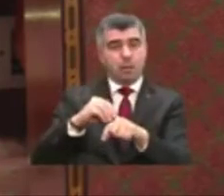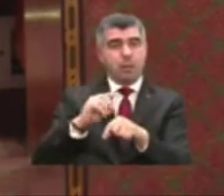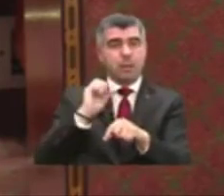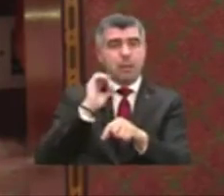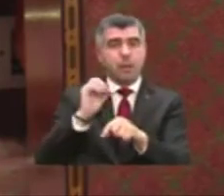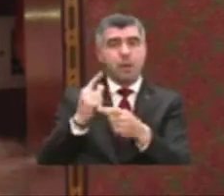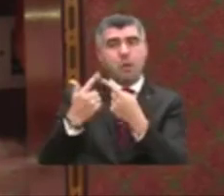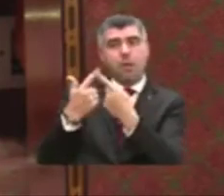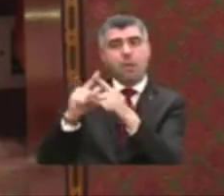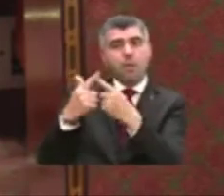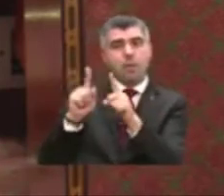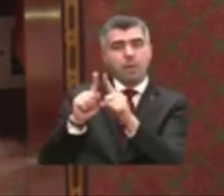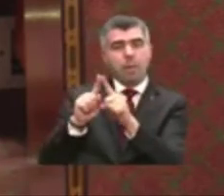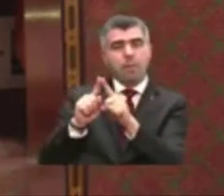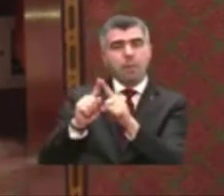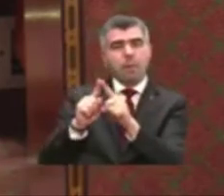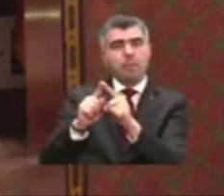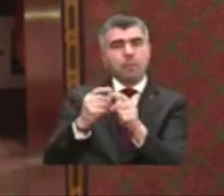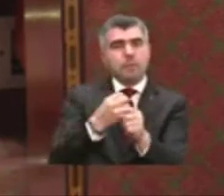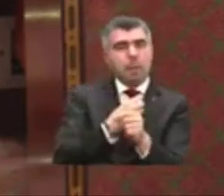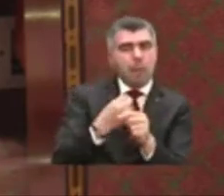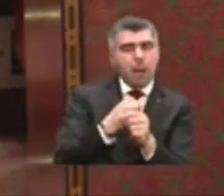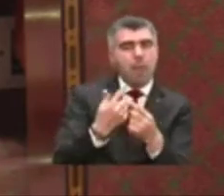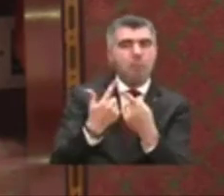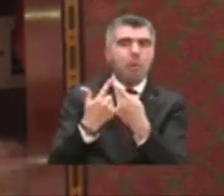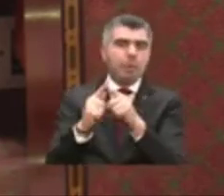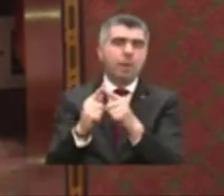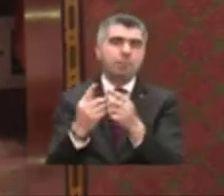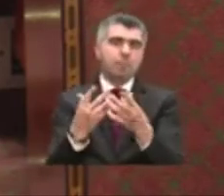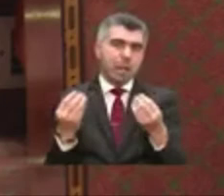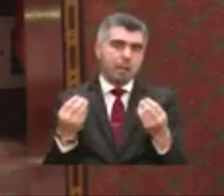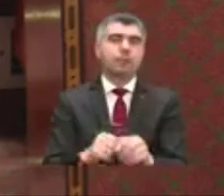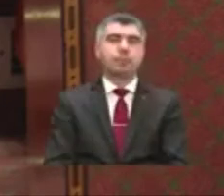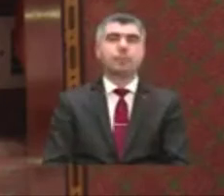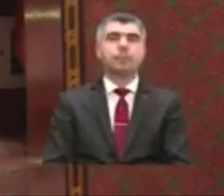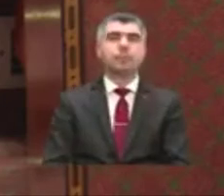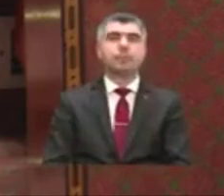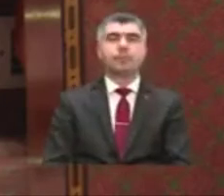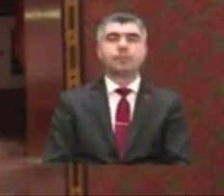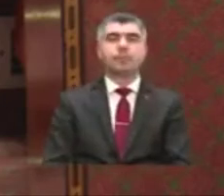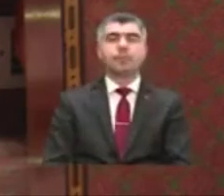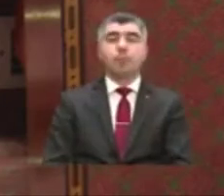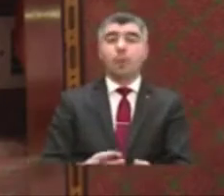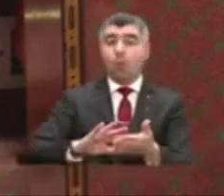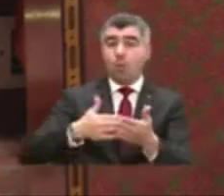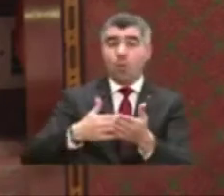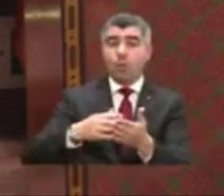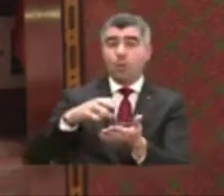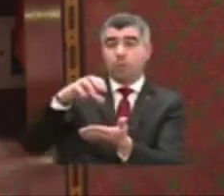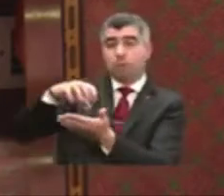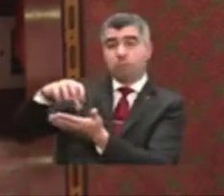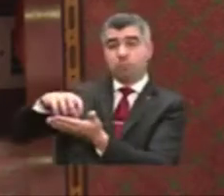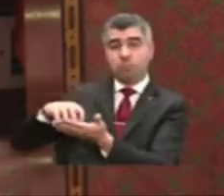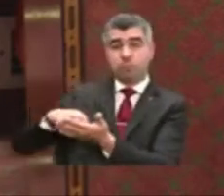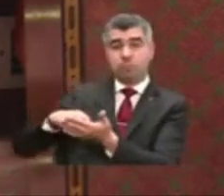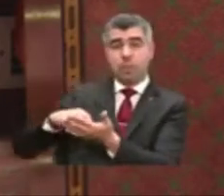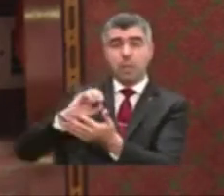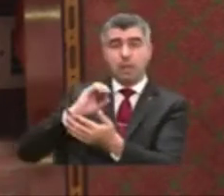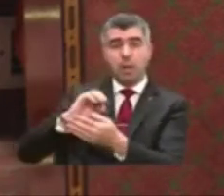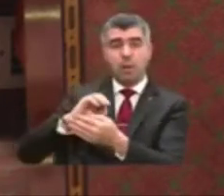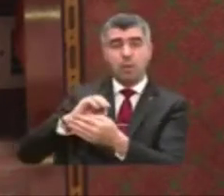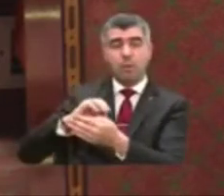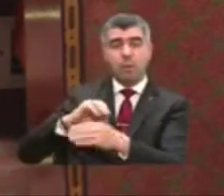بالقطاعات الإنتاجية الأخرى. وفي هذا الإطار فالوكالات الحوض المائي فهي